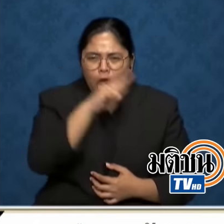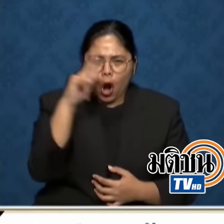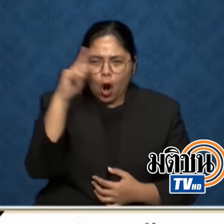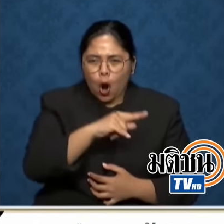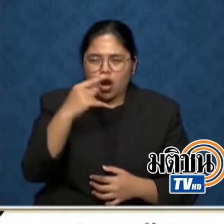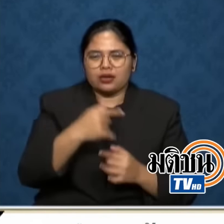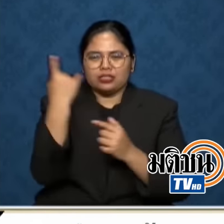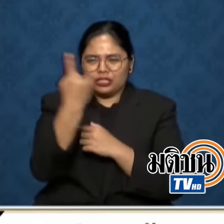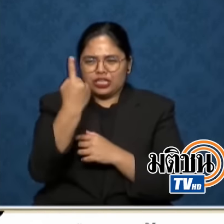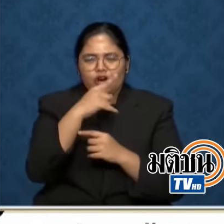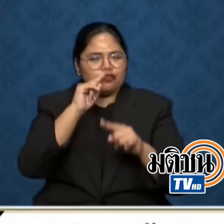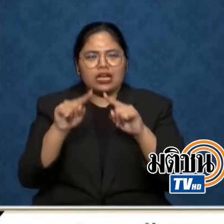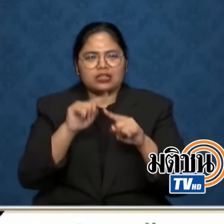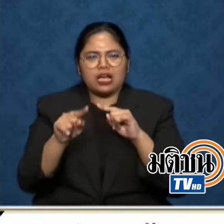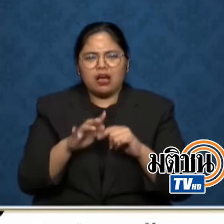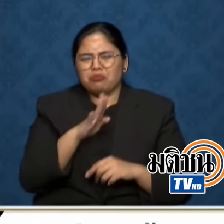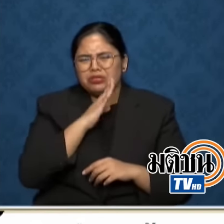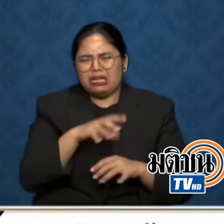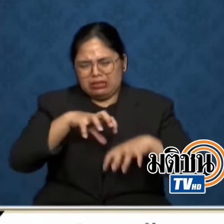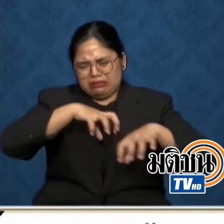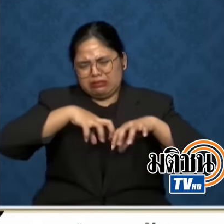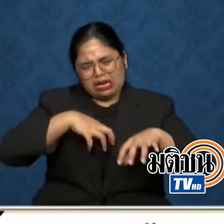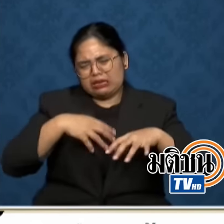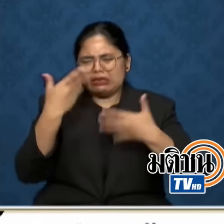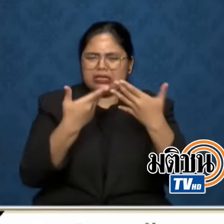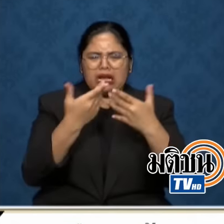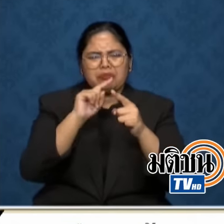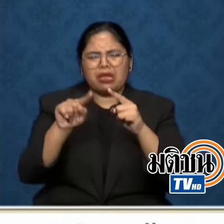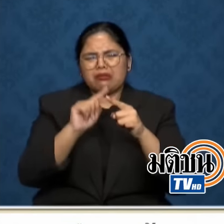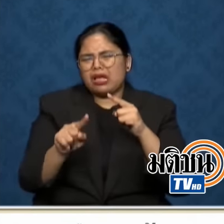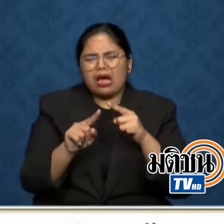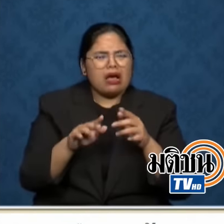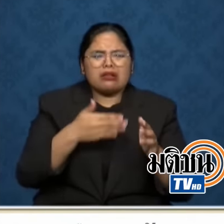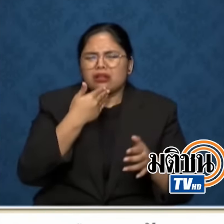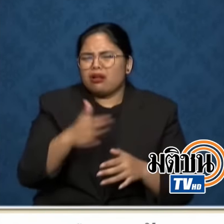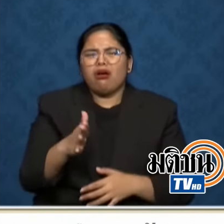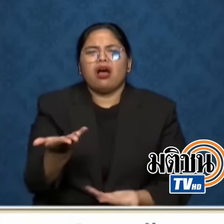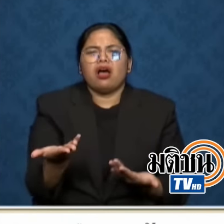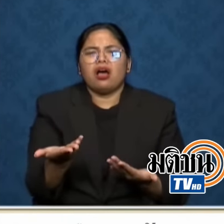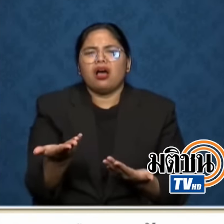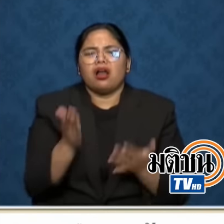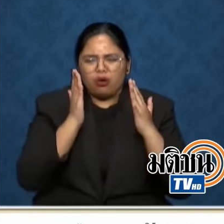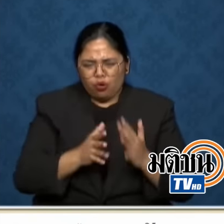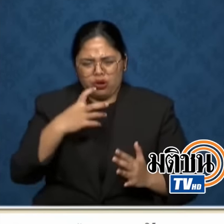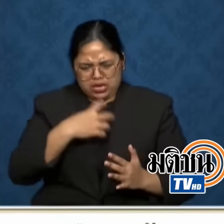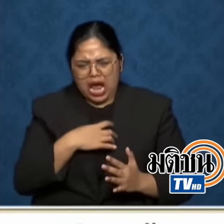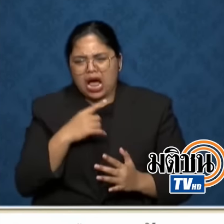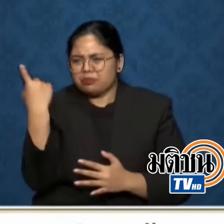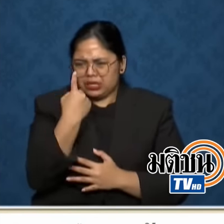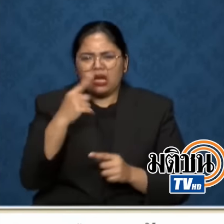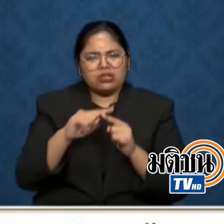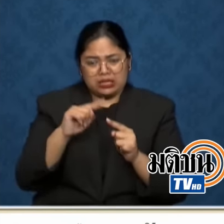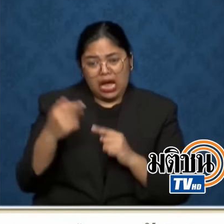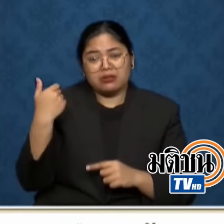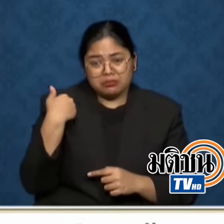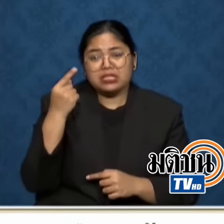เวนต์ 10,000 อีเวนต์ทุกวันนะครับอันนี้คือใครจะมาครับดีมานด์มันเกิดขึ้นจริงหรือเปล่าครับฝากทบทวนนะ